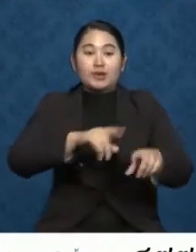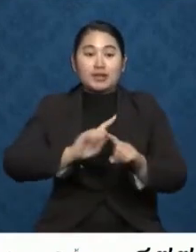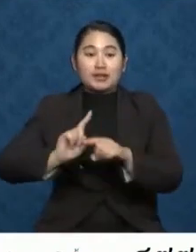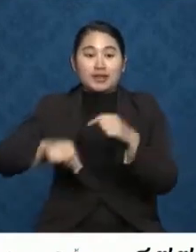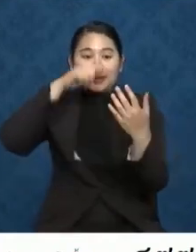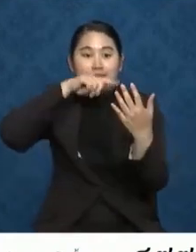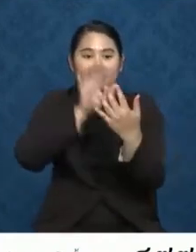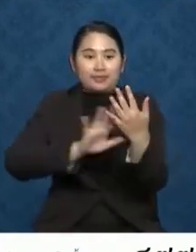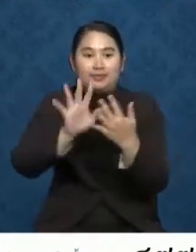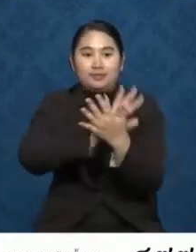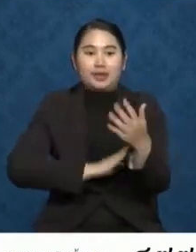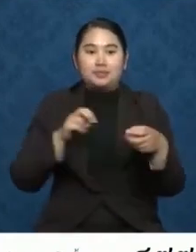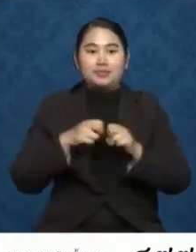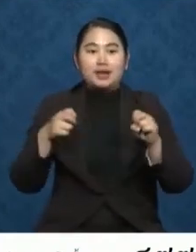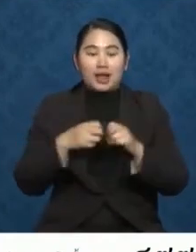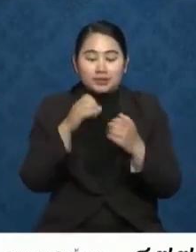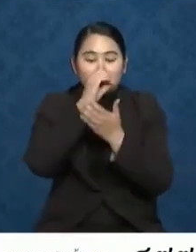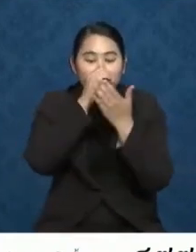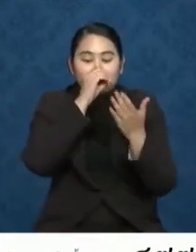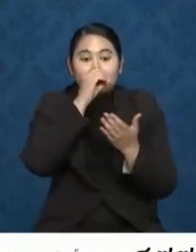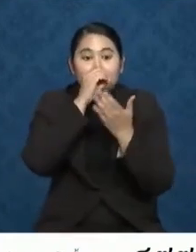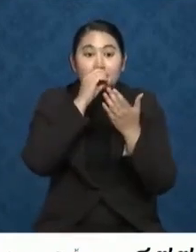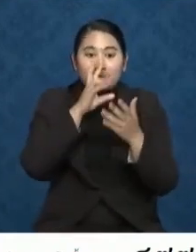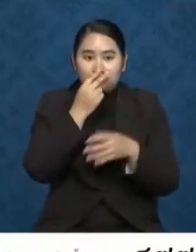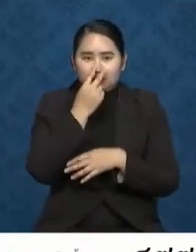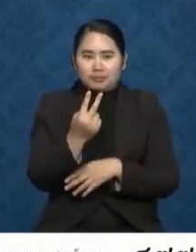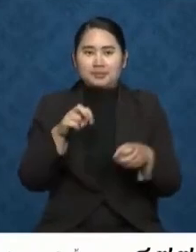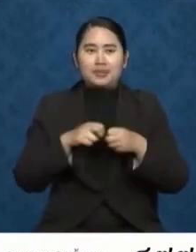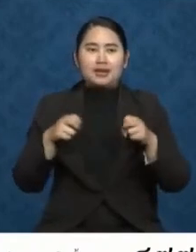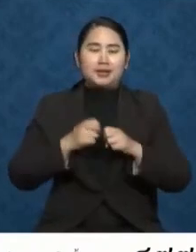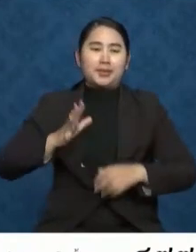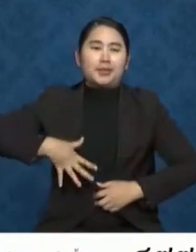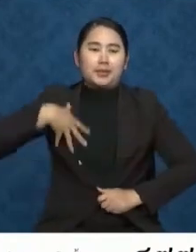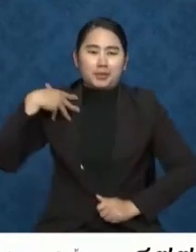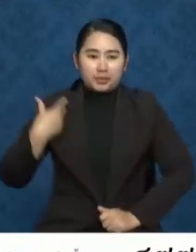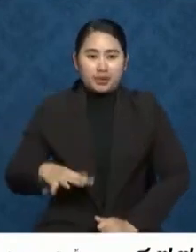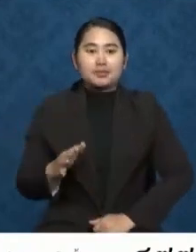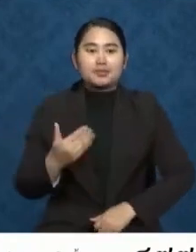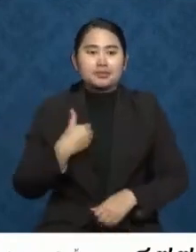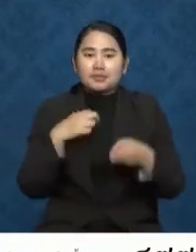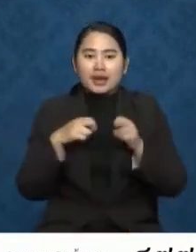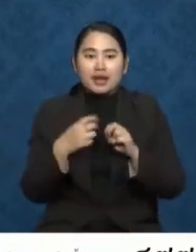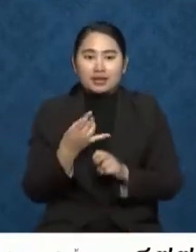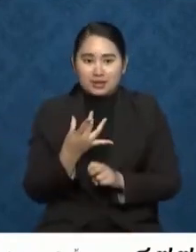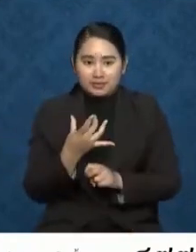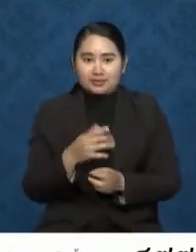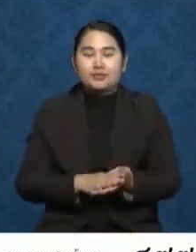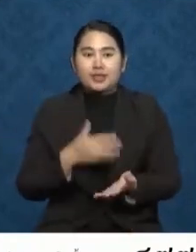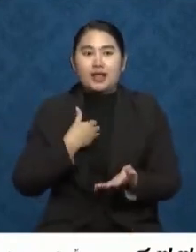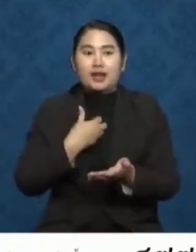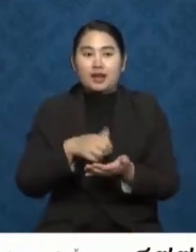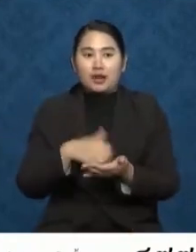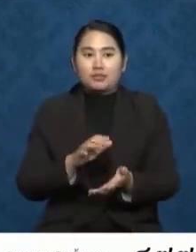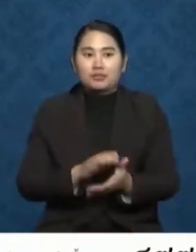ประเทศไทยว่าปัญหาความมั่นคงที่พี่น้องประชาชนเห็นว่าเป็นปัญหาใหญ่ที่สุดของเขาคืออะไรผมพนันได้เลยขออนุญ